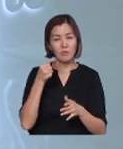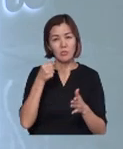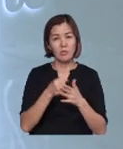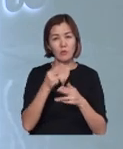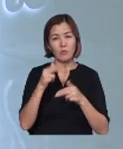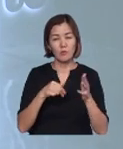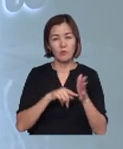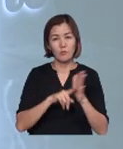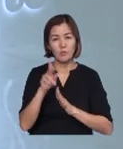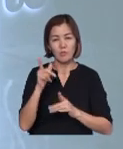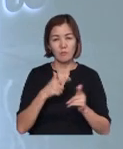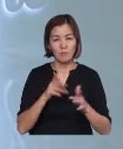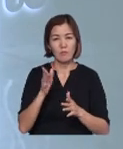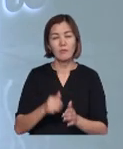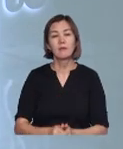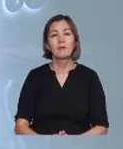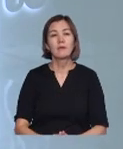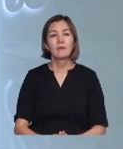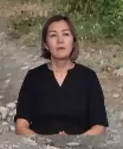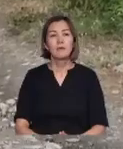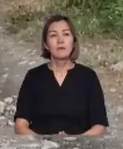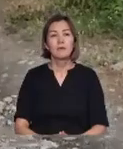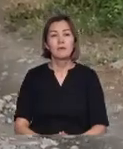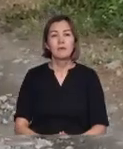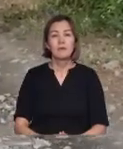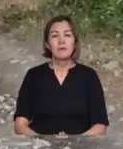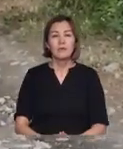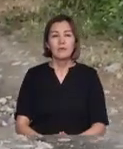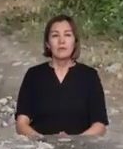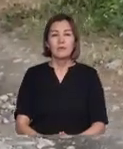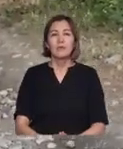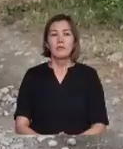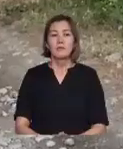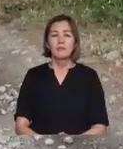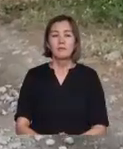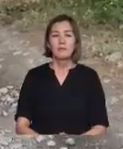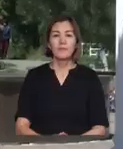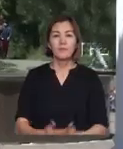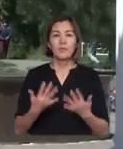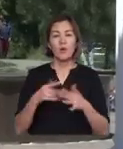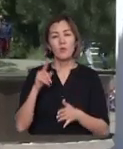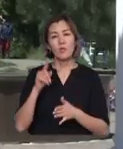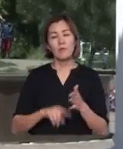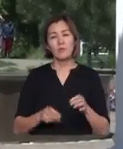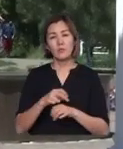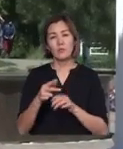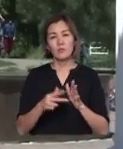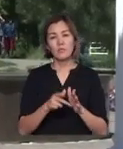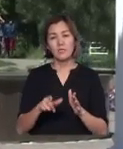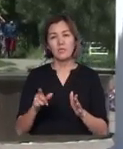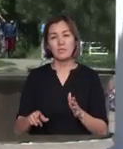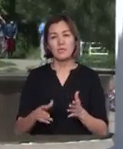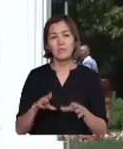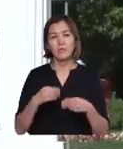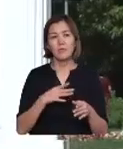құрылыс монтаж жұмыстарын жасауға мүмкіншілік болады сол кезде. Биыл текеліктер ауыл аманаты бағдарламасына 18 адам өтініш берген. Құны